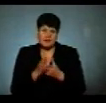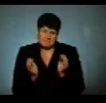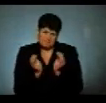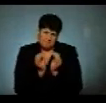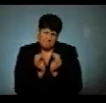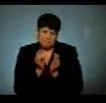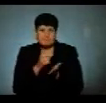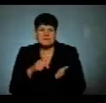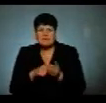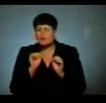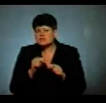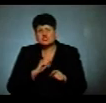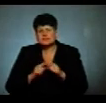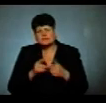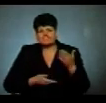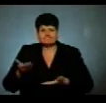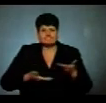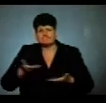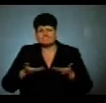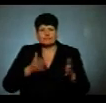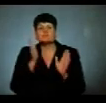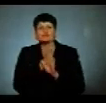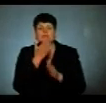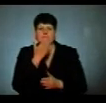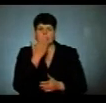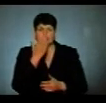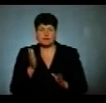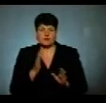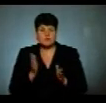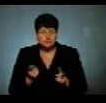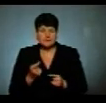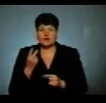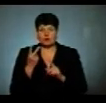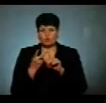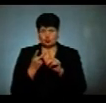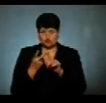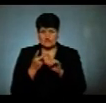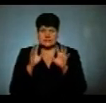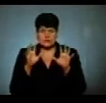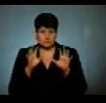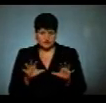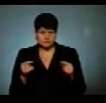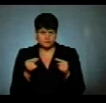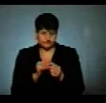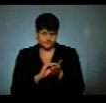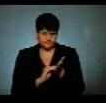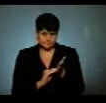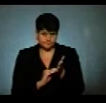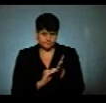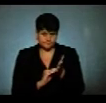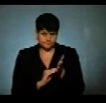де можна швидко пройтись пішком і подихати свіжим повітрям. По-друге, діюче законодавство сьогодні говорить дуже чітко,